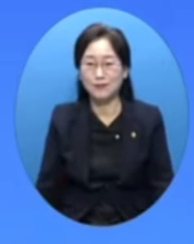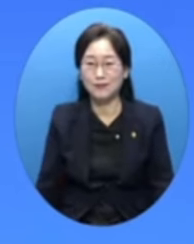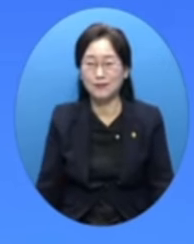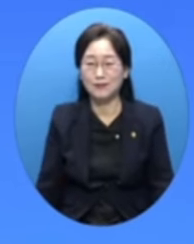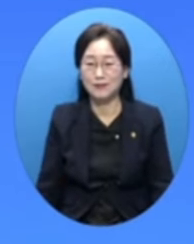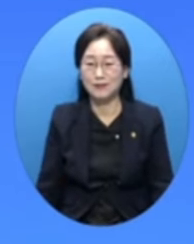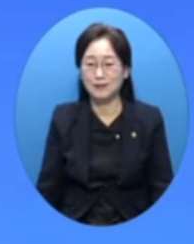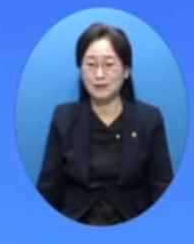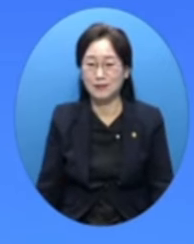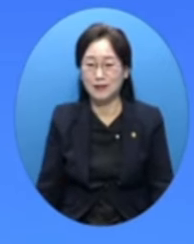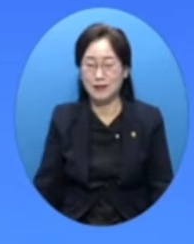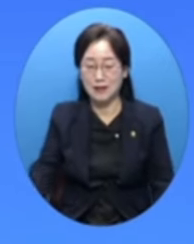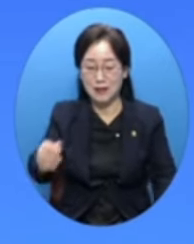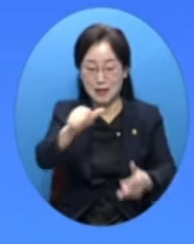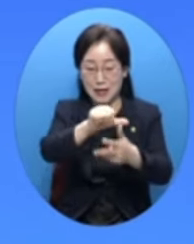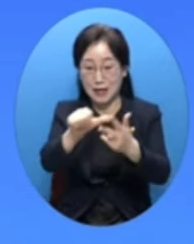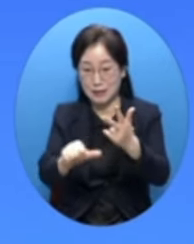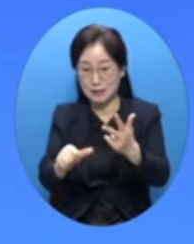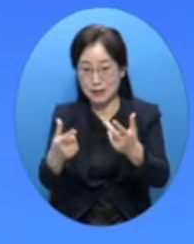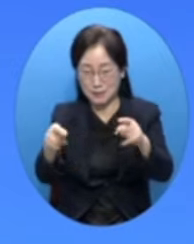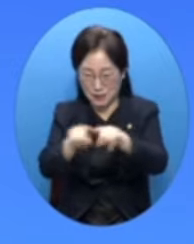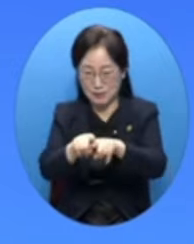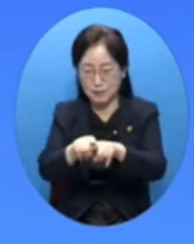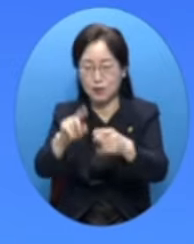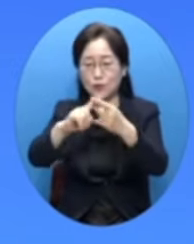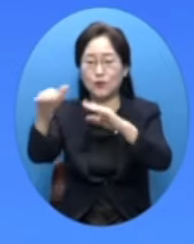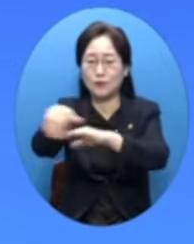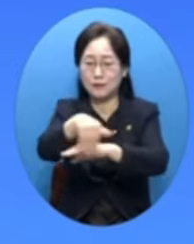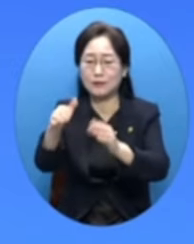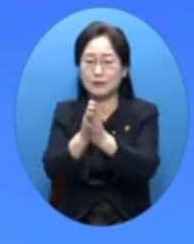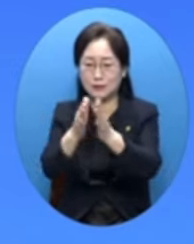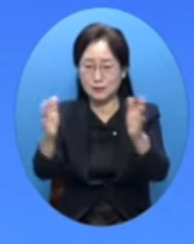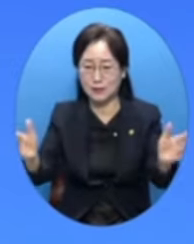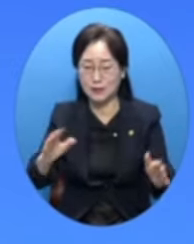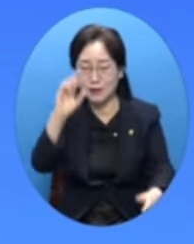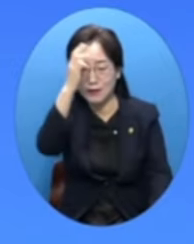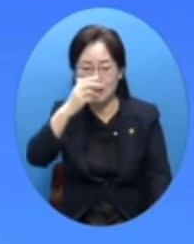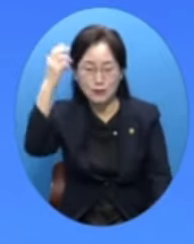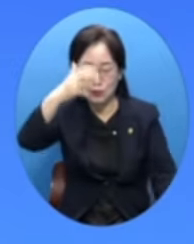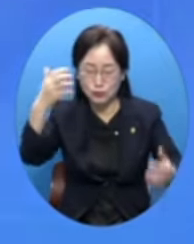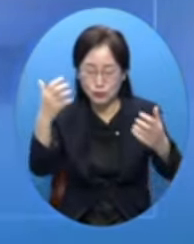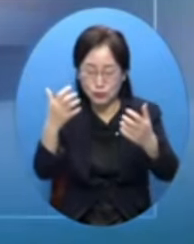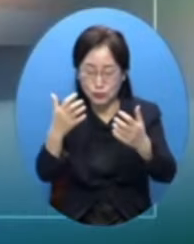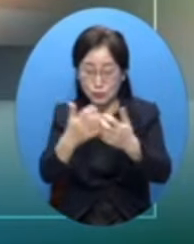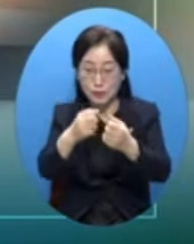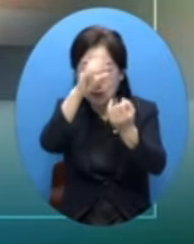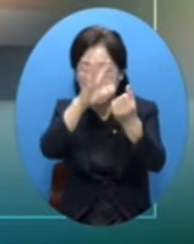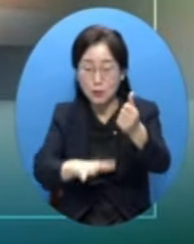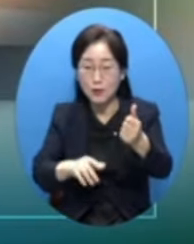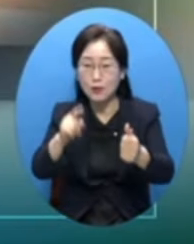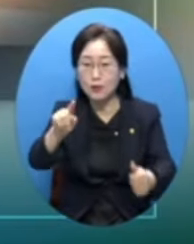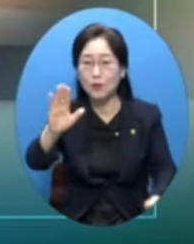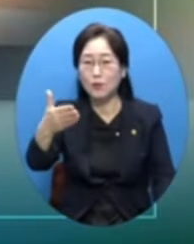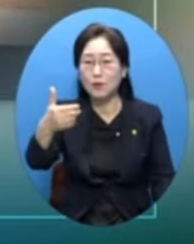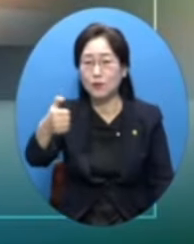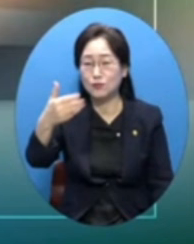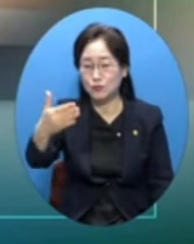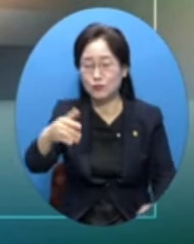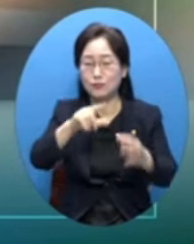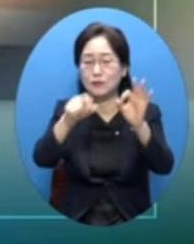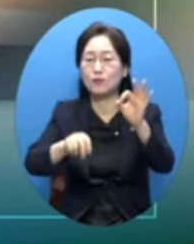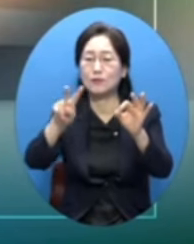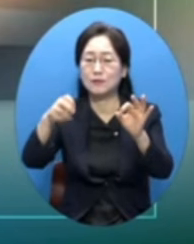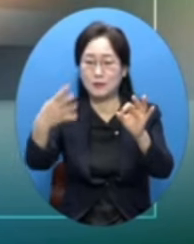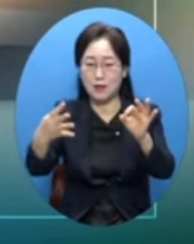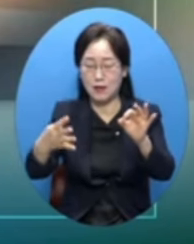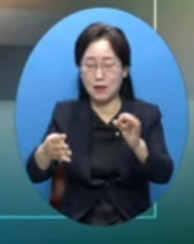그 아들들 데리고 교회를 나가기 시작했습니다. 그가 성령 체험하게 된 것은 1959년 10월 24일입니다.